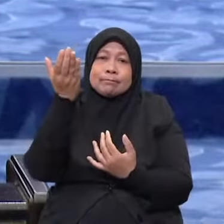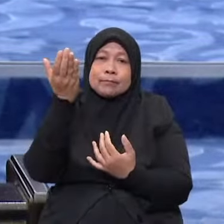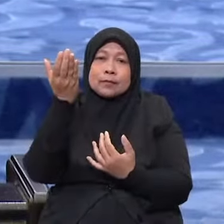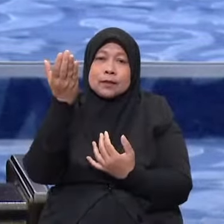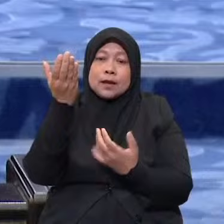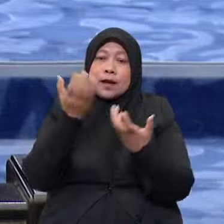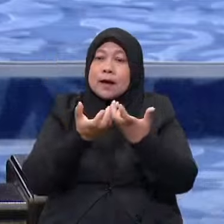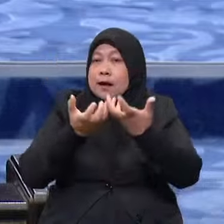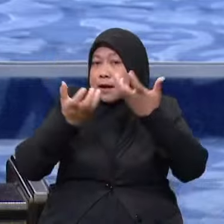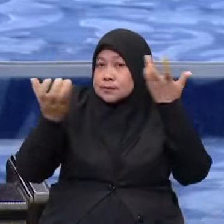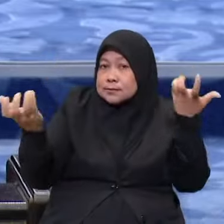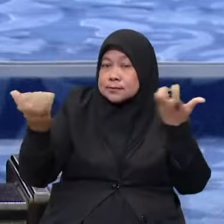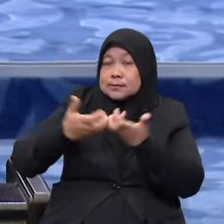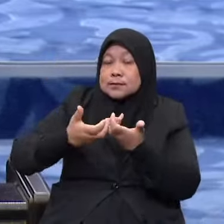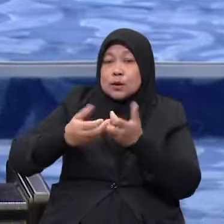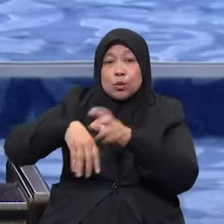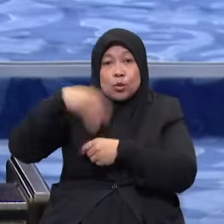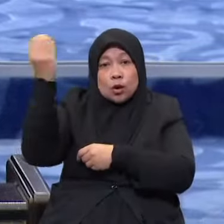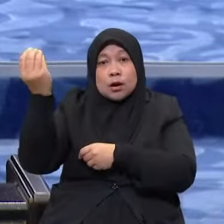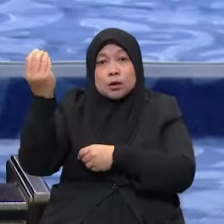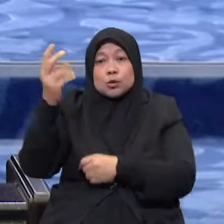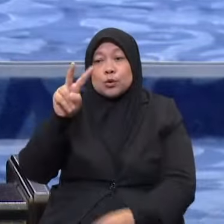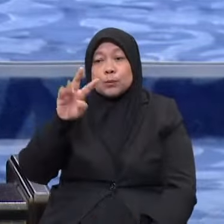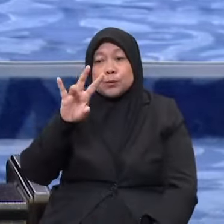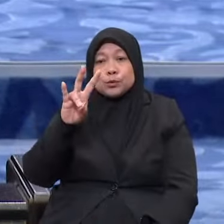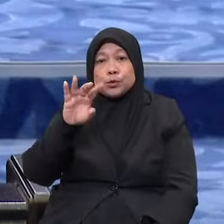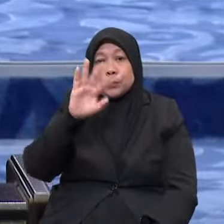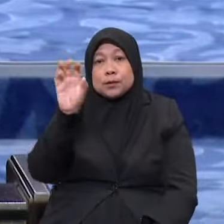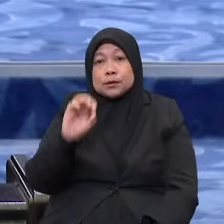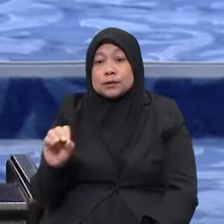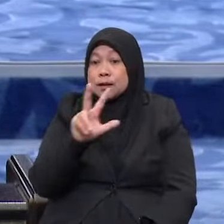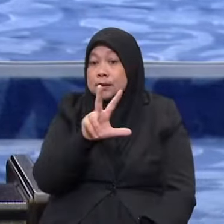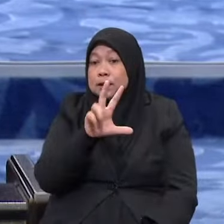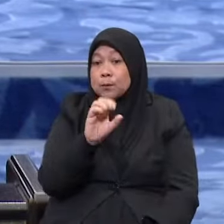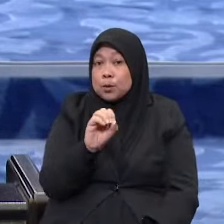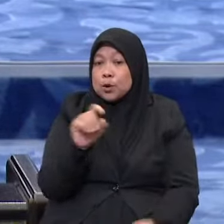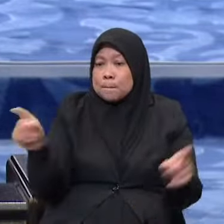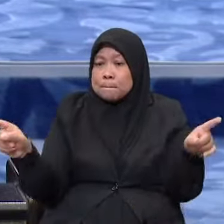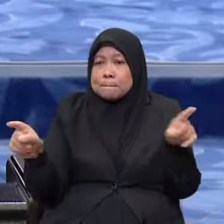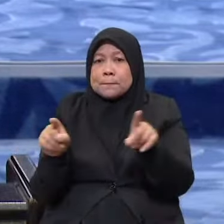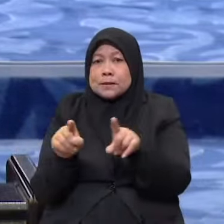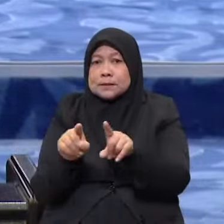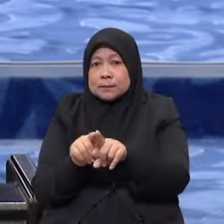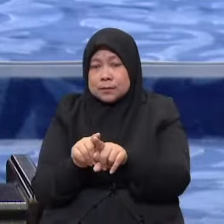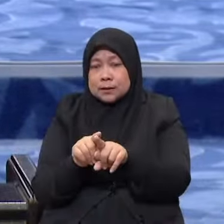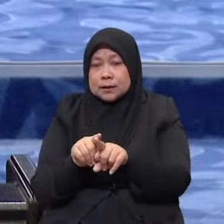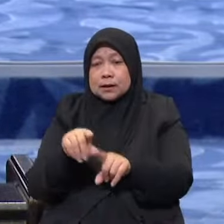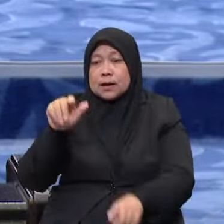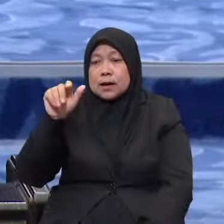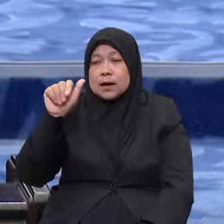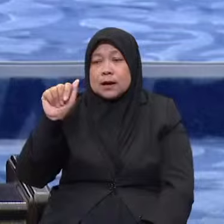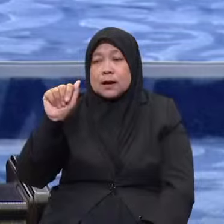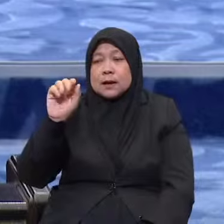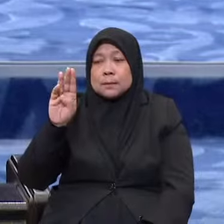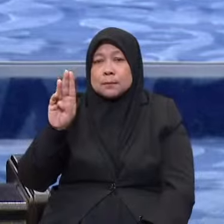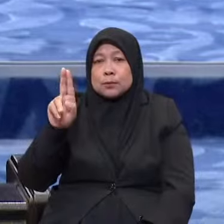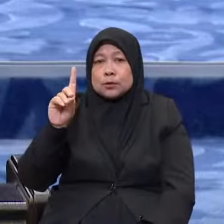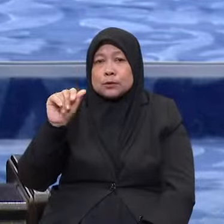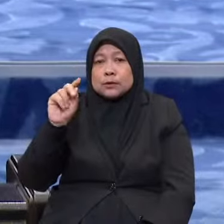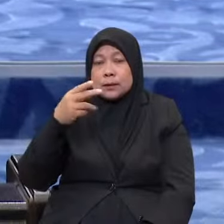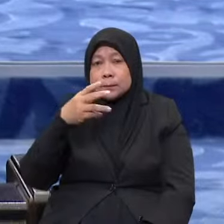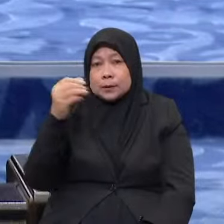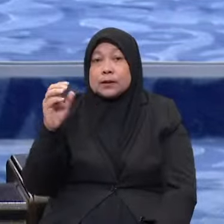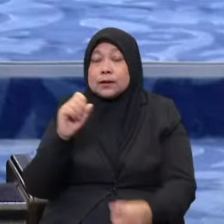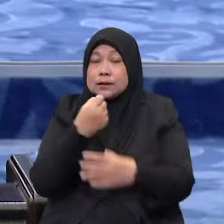Pegangan asing 27%, itu jadi 30% bersama Abu Dhabi Investment Authority